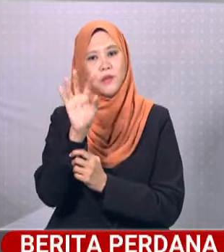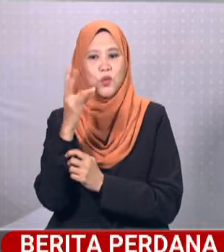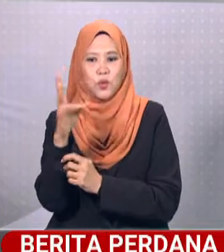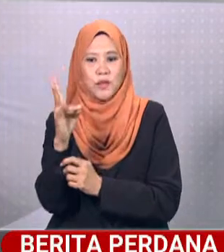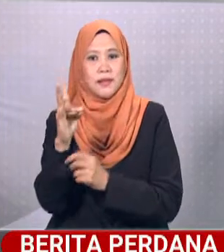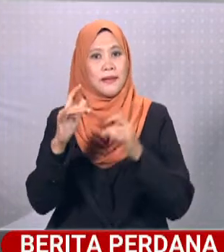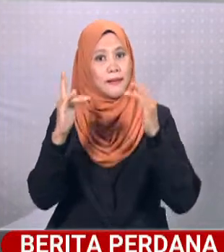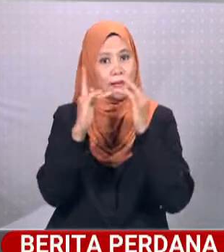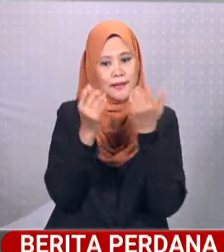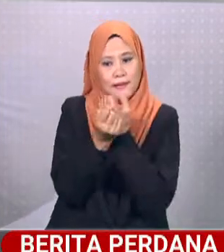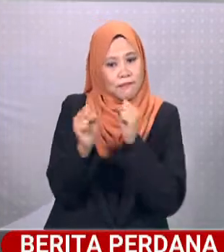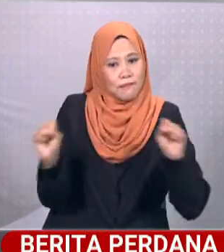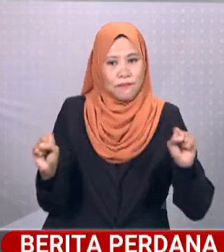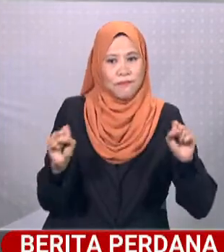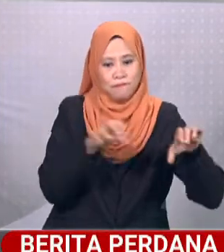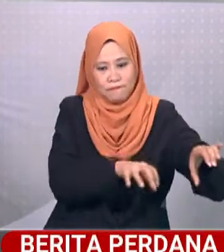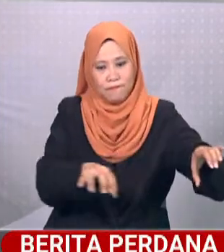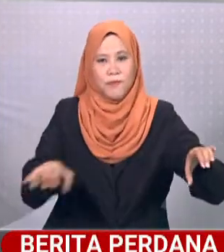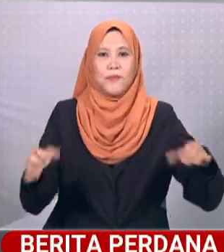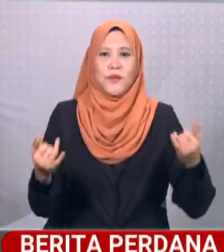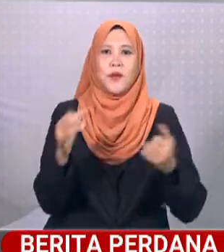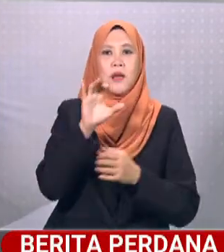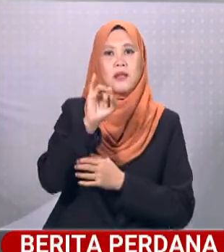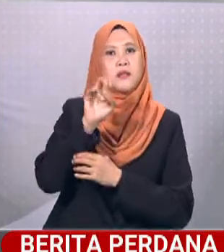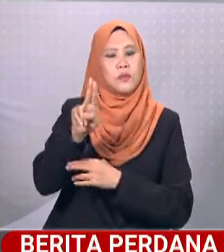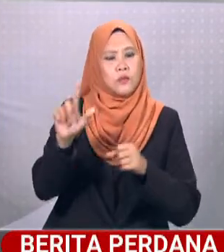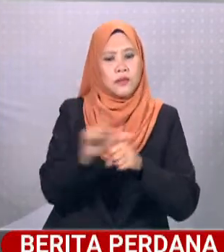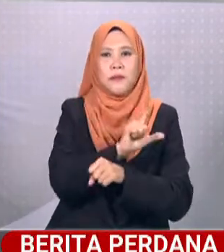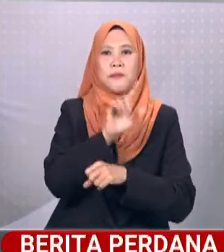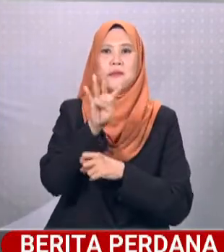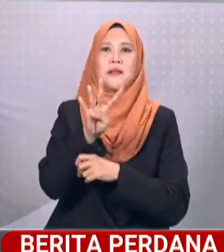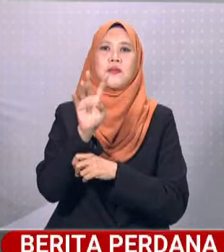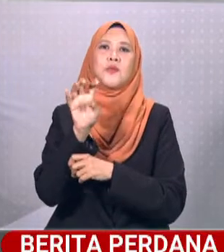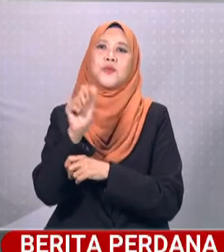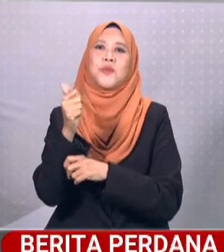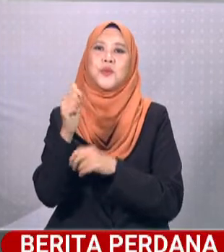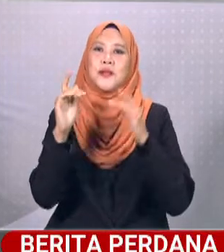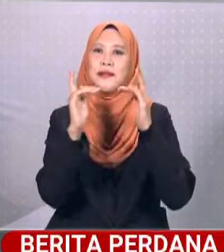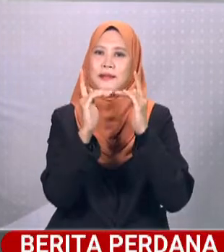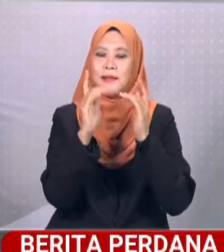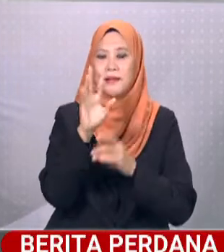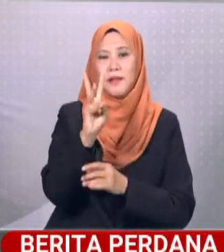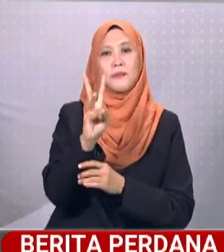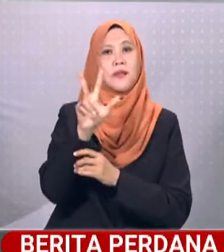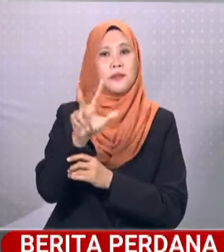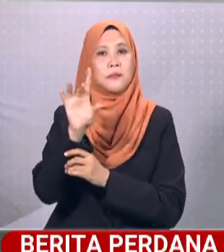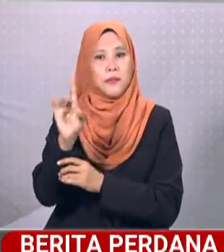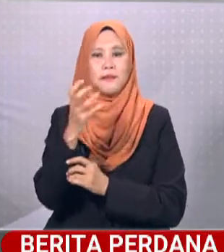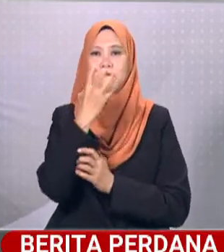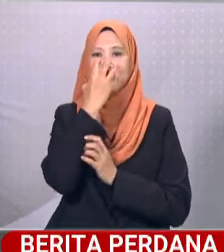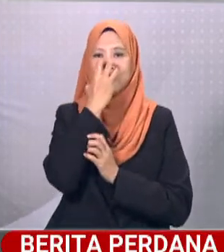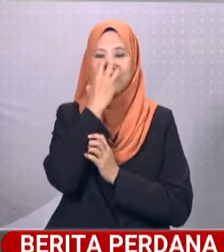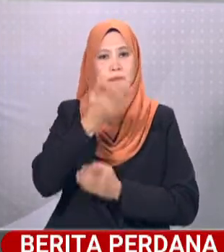6,917 katil disediakan, manakala unit rawatan rapi dilengkapi 410 katil. 634 alat